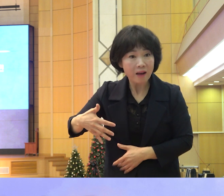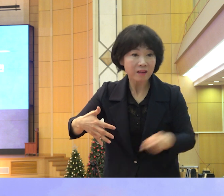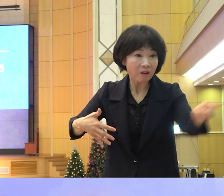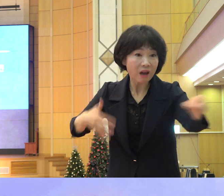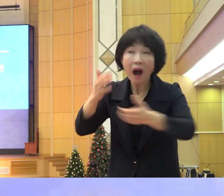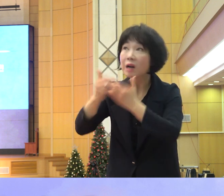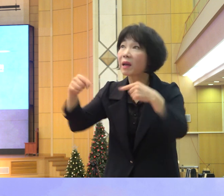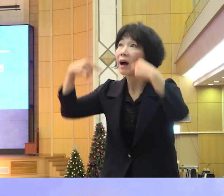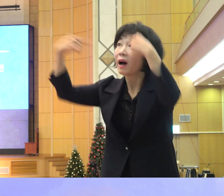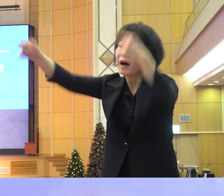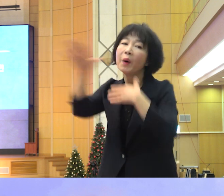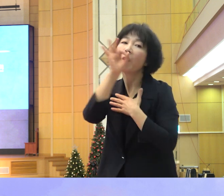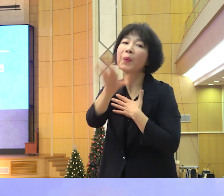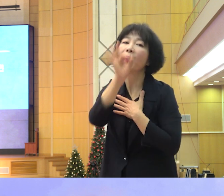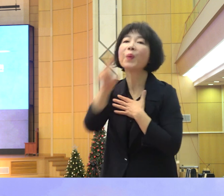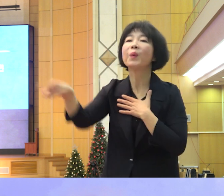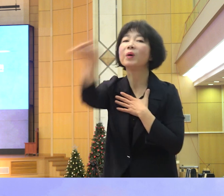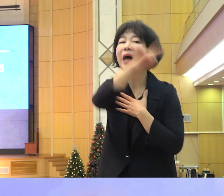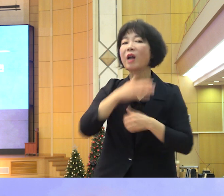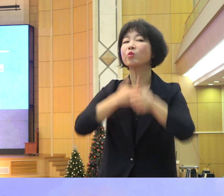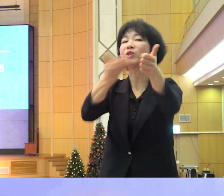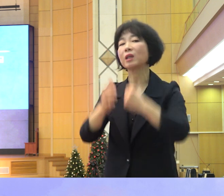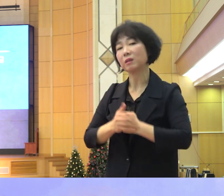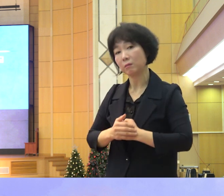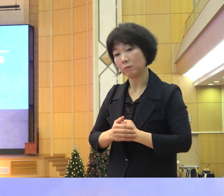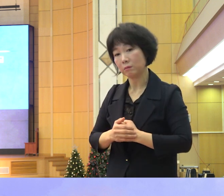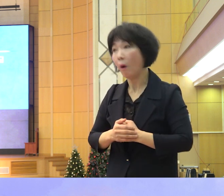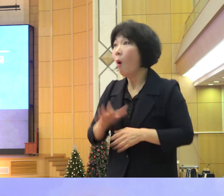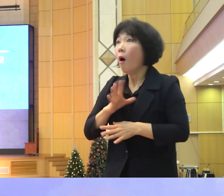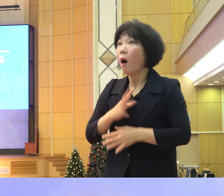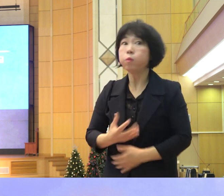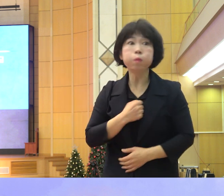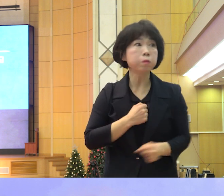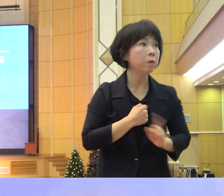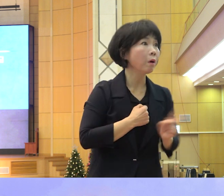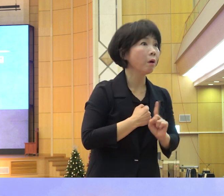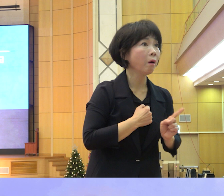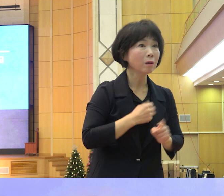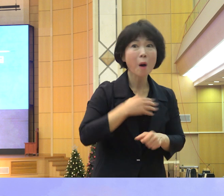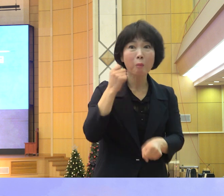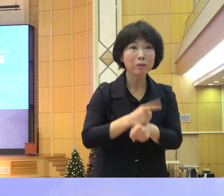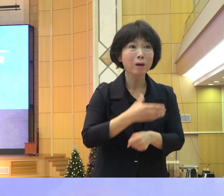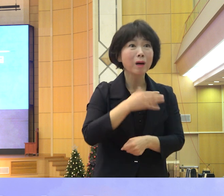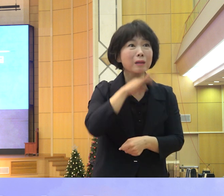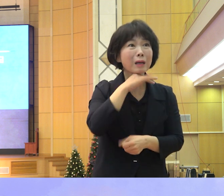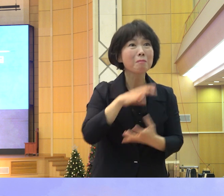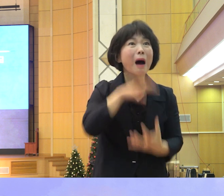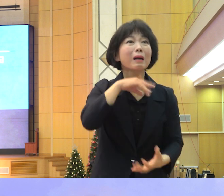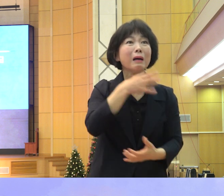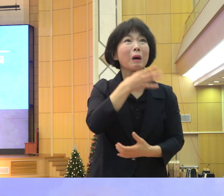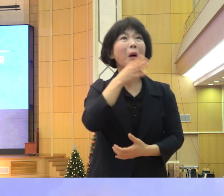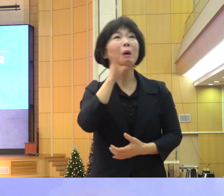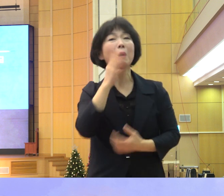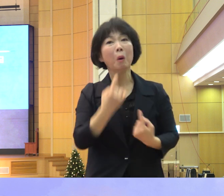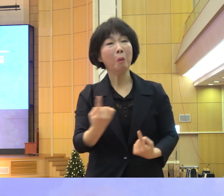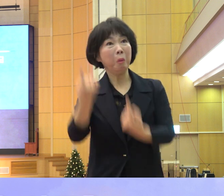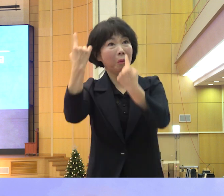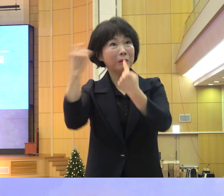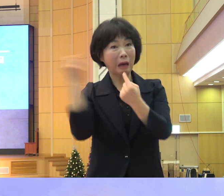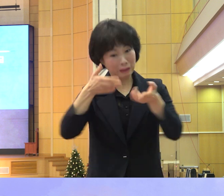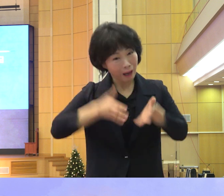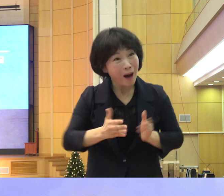하나님 나라를 볼 수 없느니라. 니고데모가 가로되 사람이 늙으면 어떻게 날 수